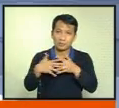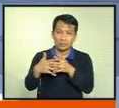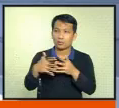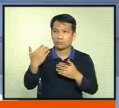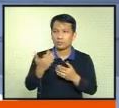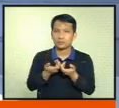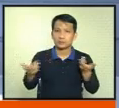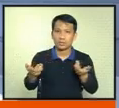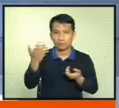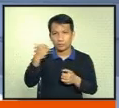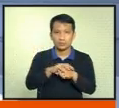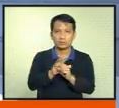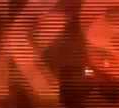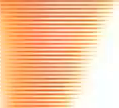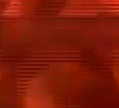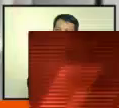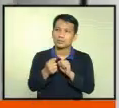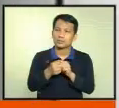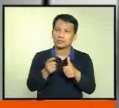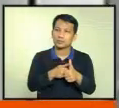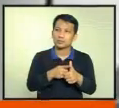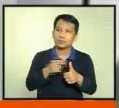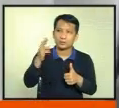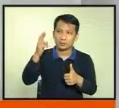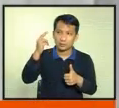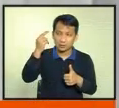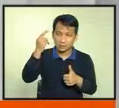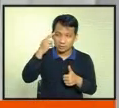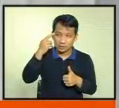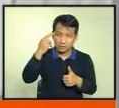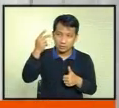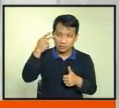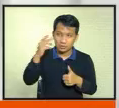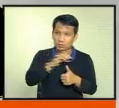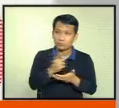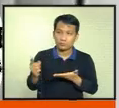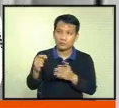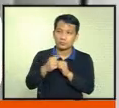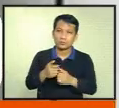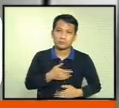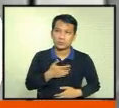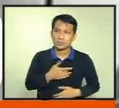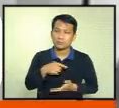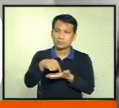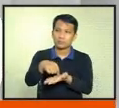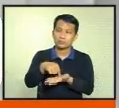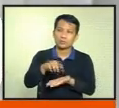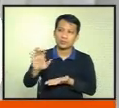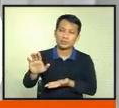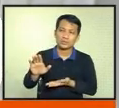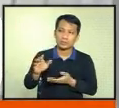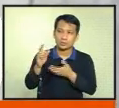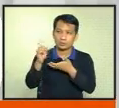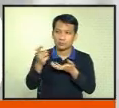sa hinihinalang COVID-19. Kasama na riyan sila Heidi Klum at ang kanyang mister. Buong linggo na raw silang masama ang pakiramdam ng host model na